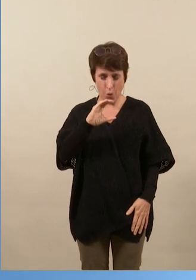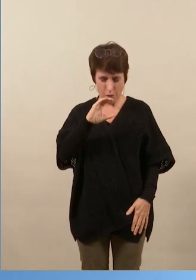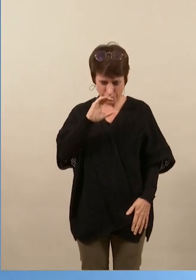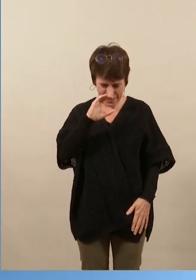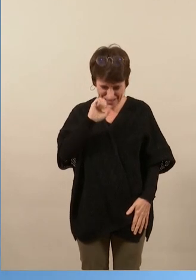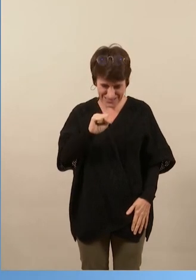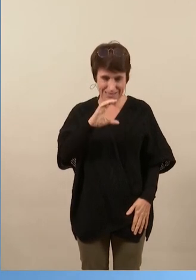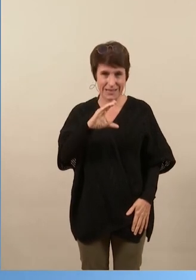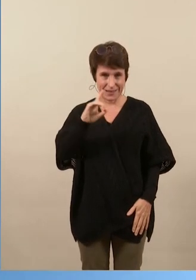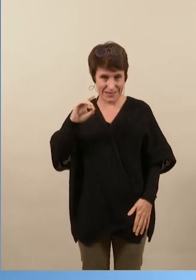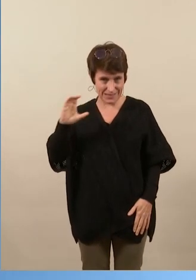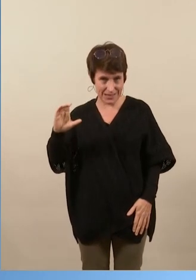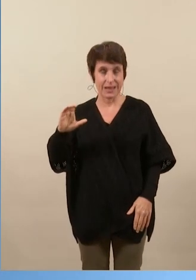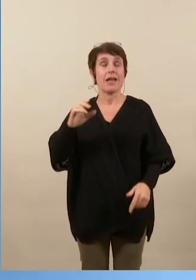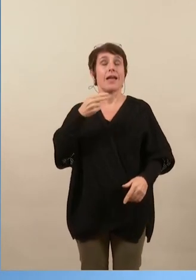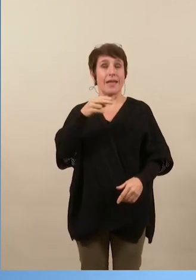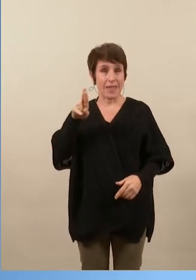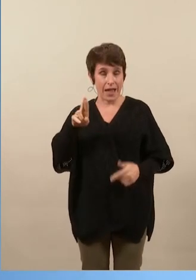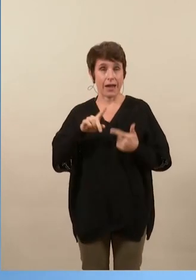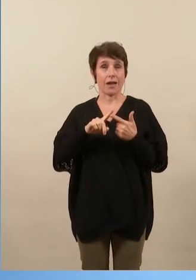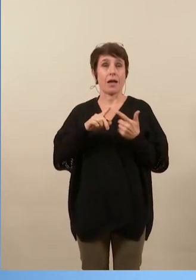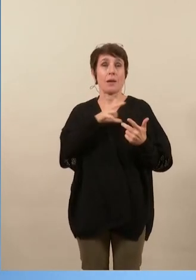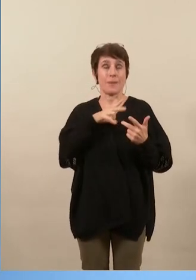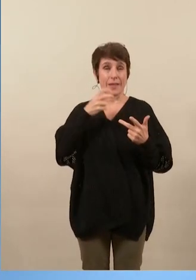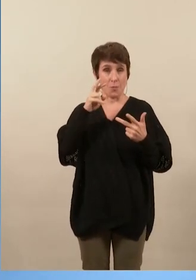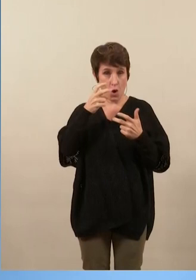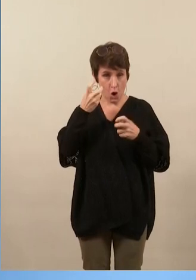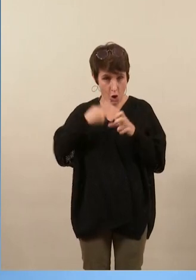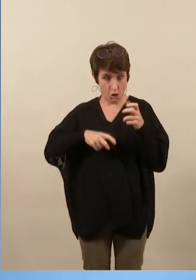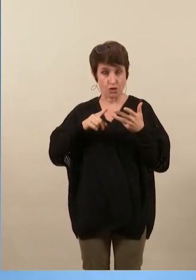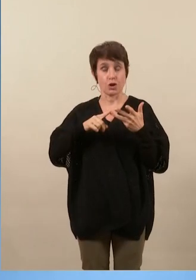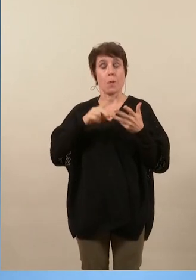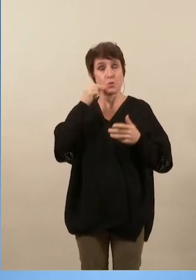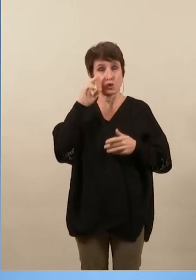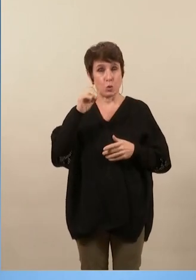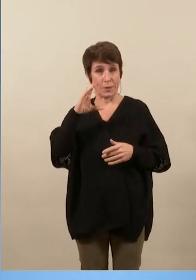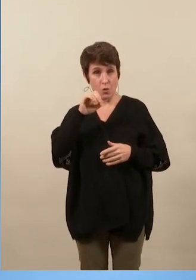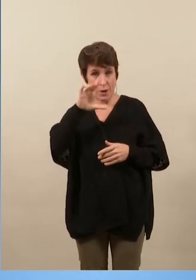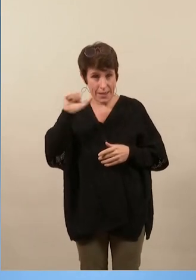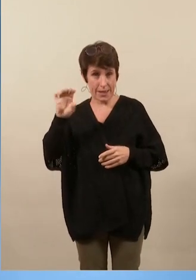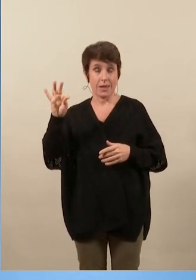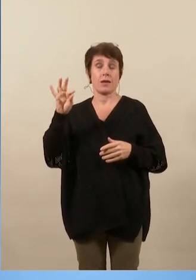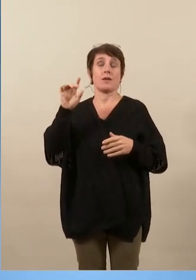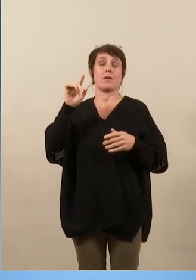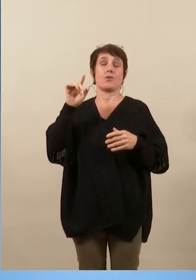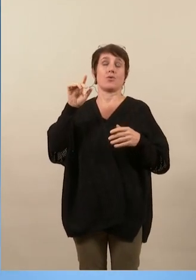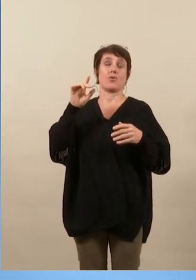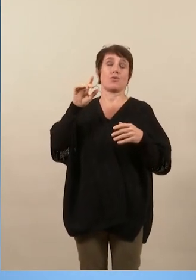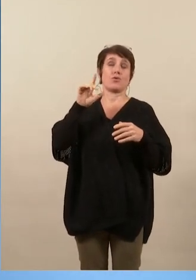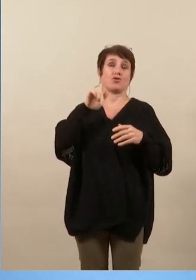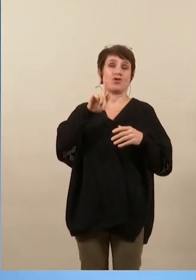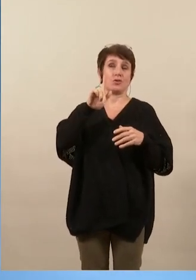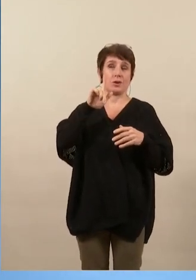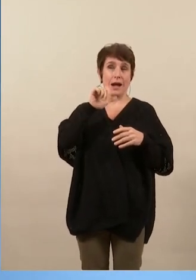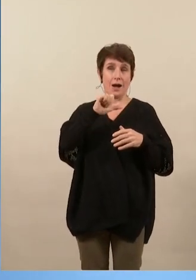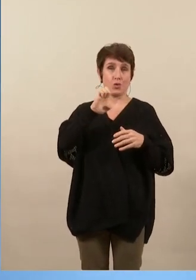osddc NR madame Roch monsieur Picolet AEC gdes et NASA qui vote